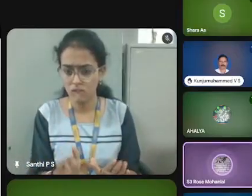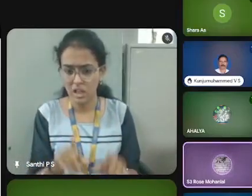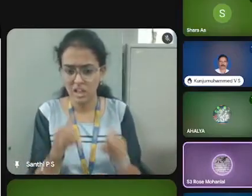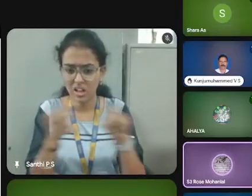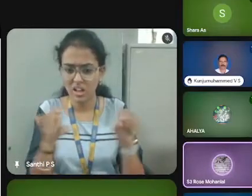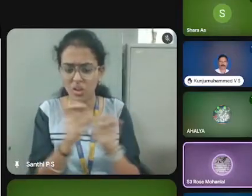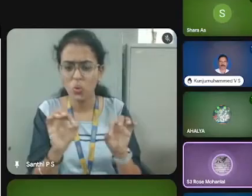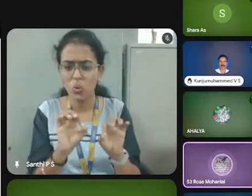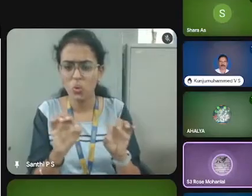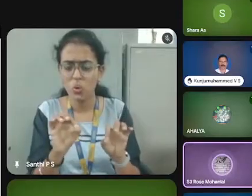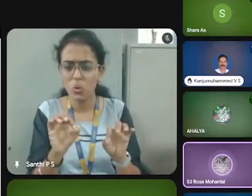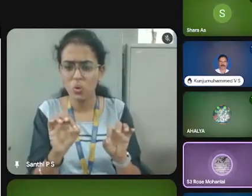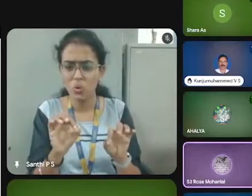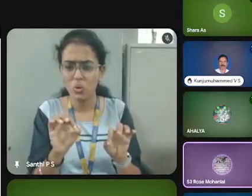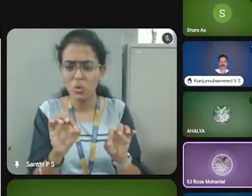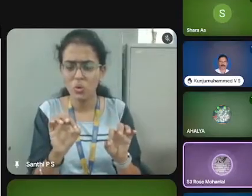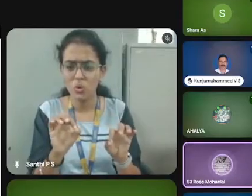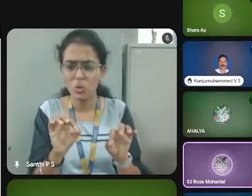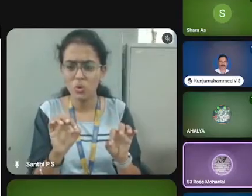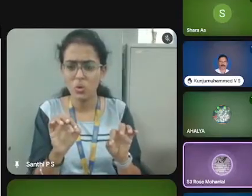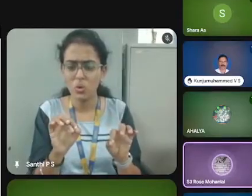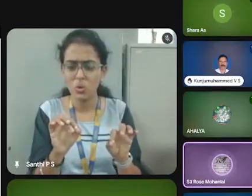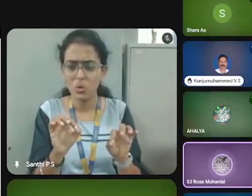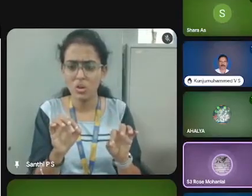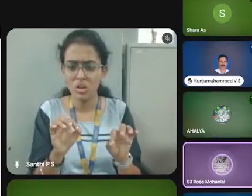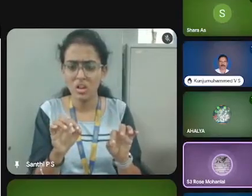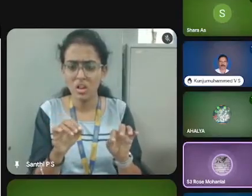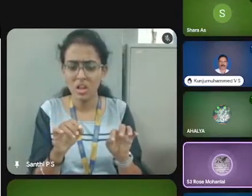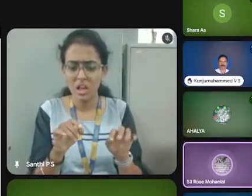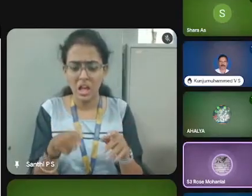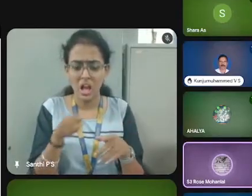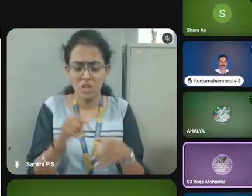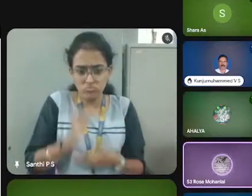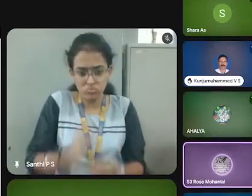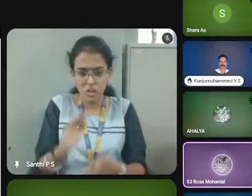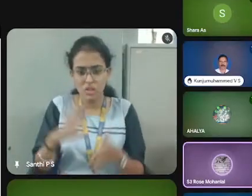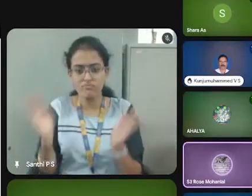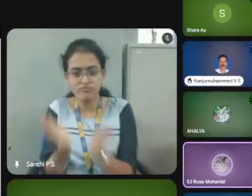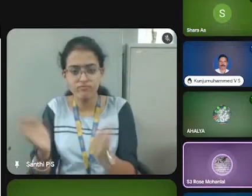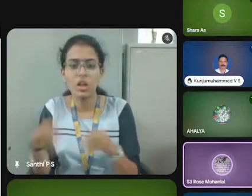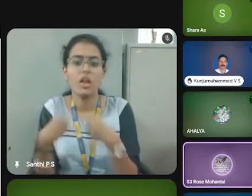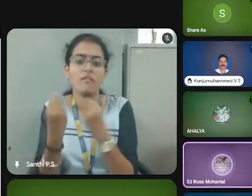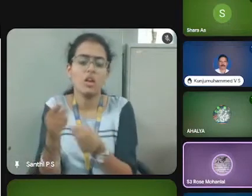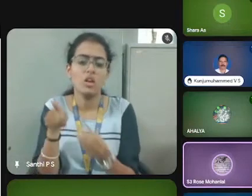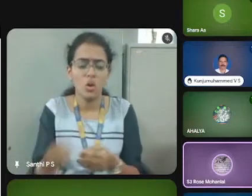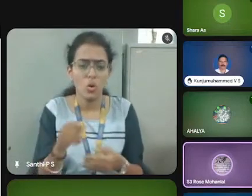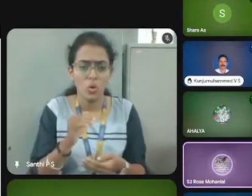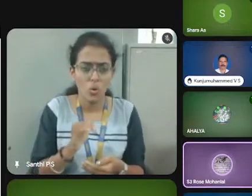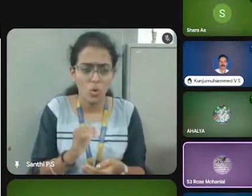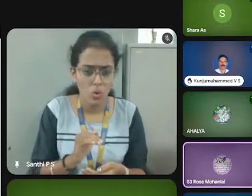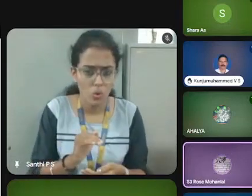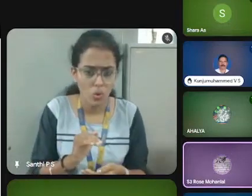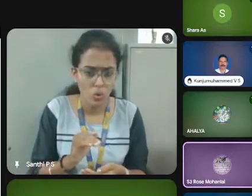വ്യക്തമാവുന്നില്ല, കണ്ടുപിടിച്ചതാണ്. അതിനുള്ള ബാക്കപ്പും എല്ലാം നമ്മൾ സപ്പോർട്ട് ചെയ്തു. ആൻഡ് ബൈ ഗോഡ്സ് ഗ്രേസ് ഒന്ന്